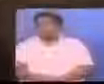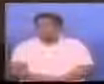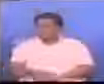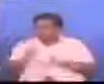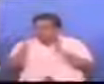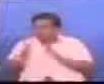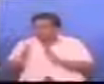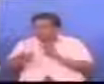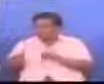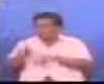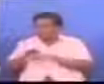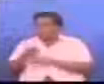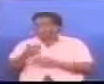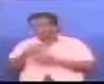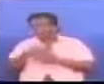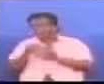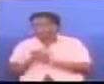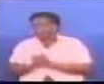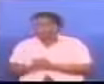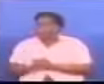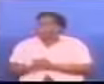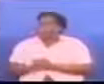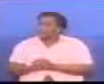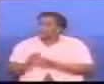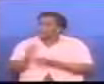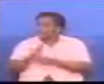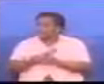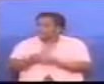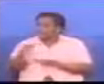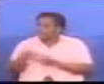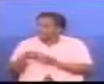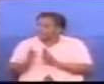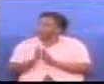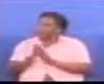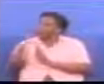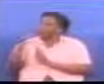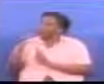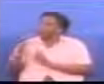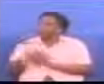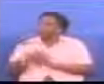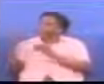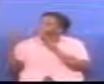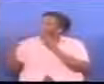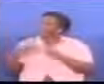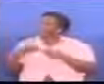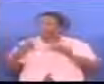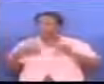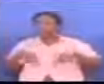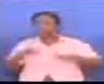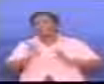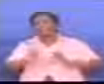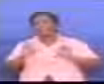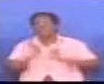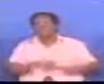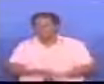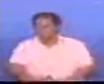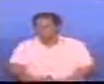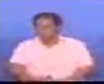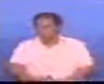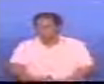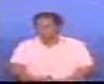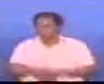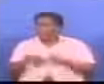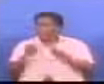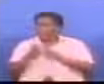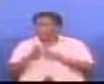kwa kutujalia afya sote tu wazima na tuko katika bunge hili tukijenga taifa letu. Pia nachukua